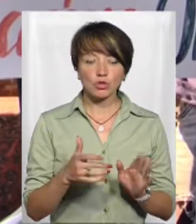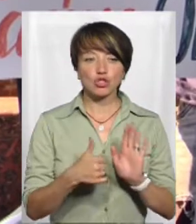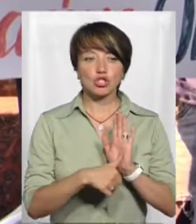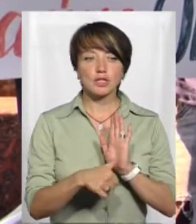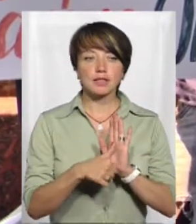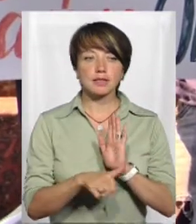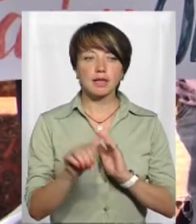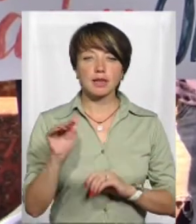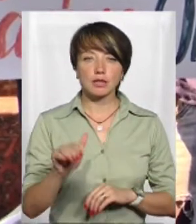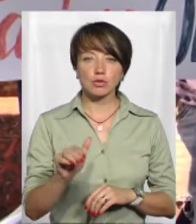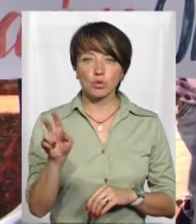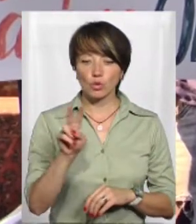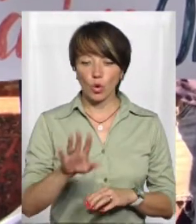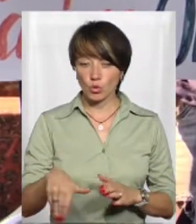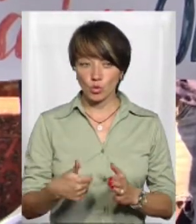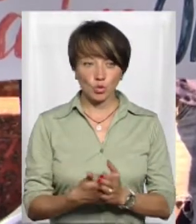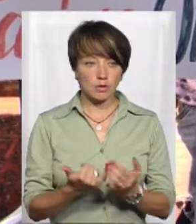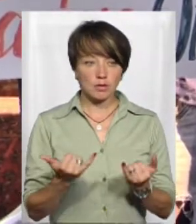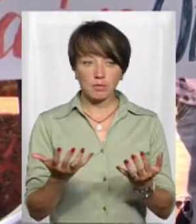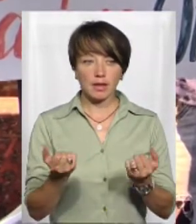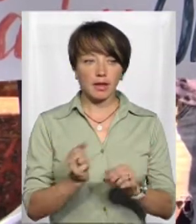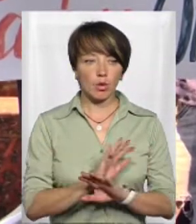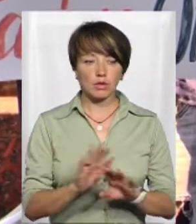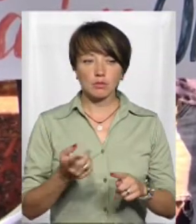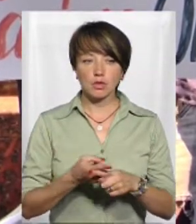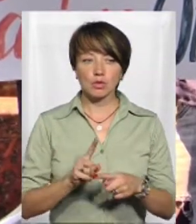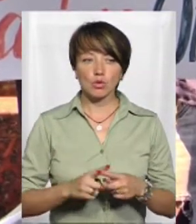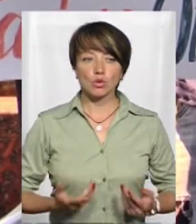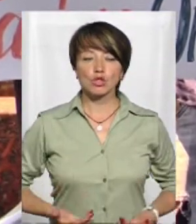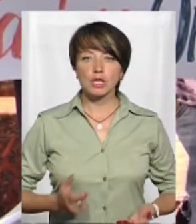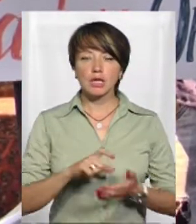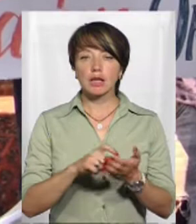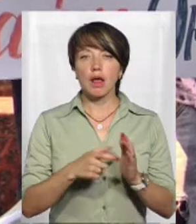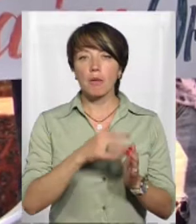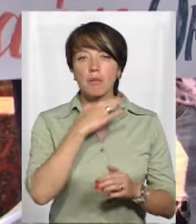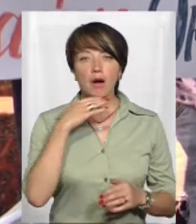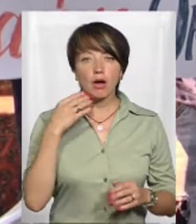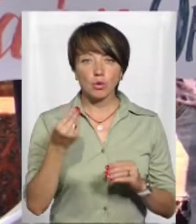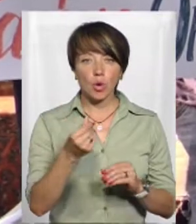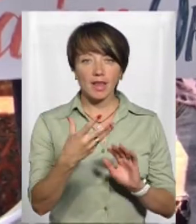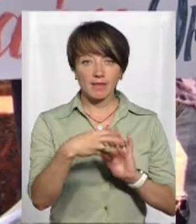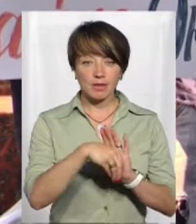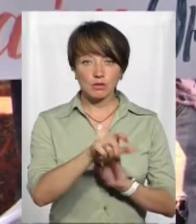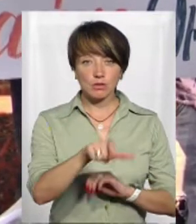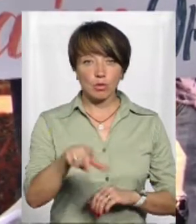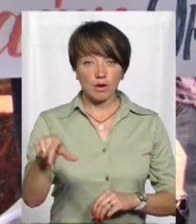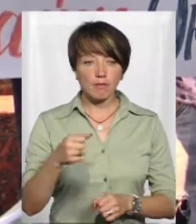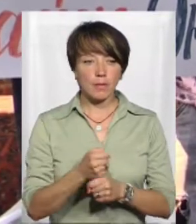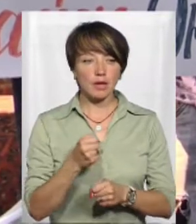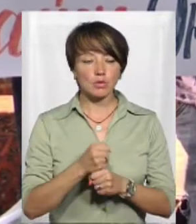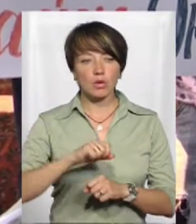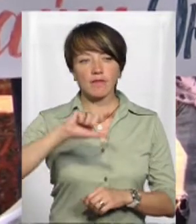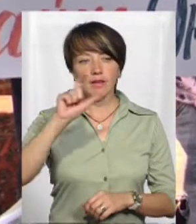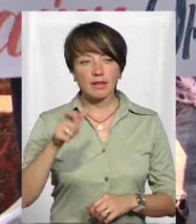платили і до цих пір не отримали цього житла. Багато з інвесторів працює в